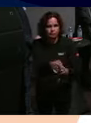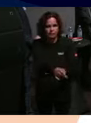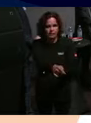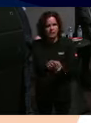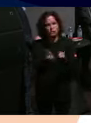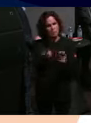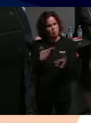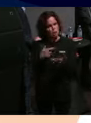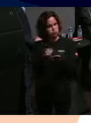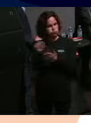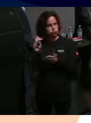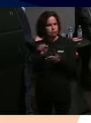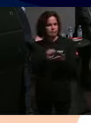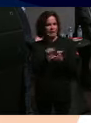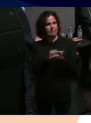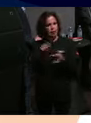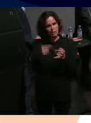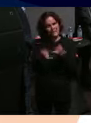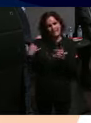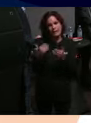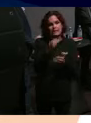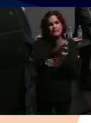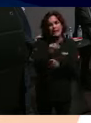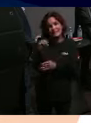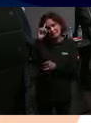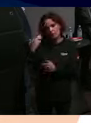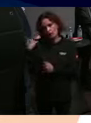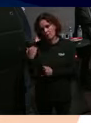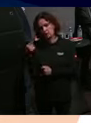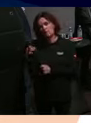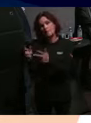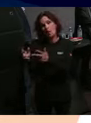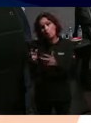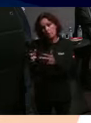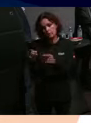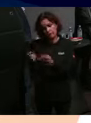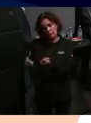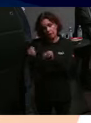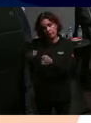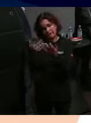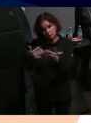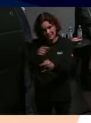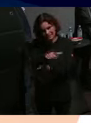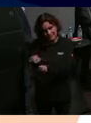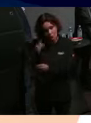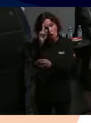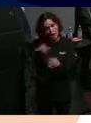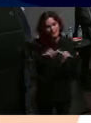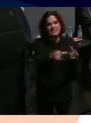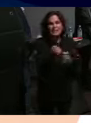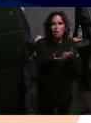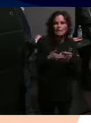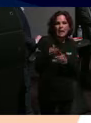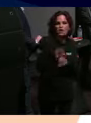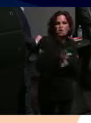siste? CCS kan jo avlaste behovet for kraft i industrien, og det kan også gjøres for å frigjøre